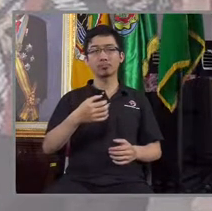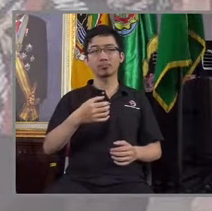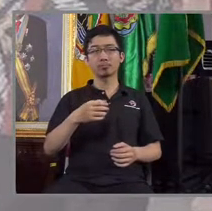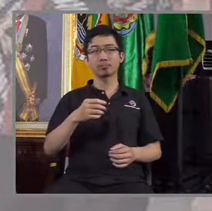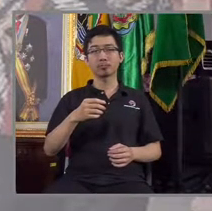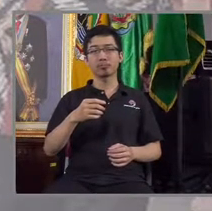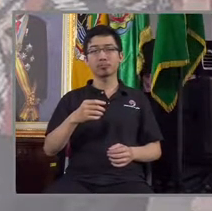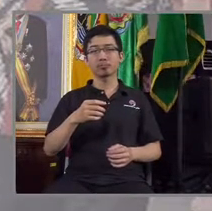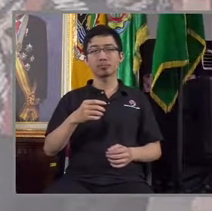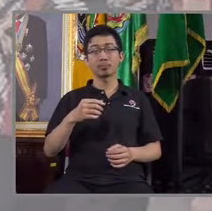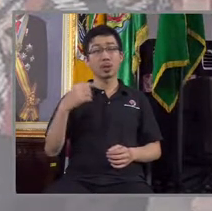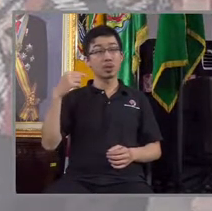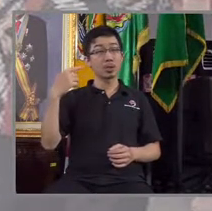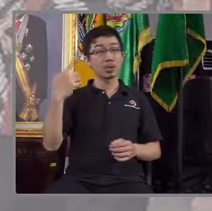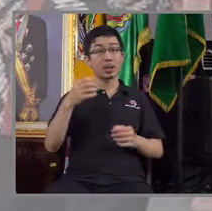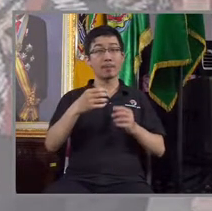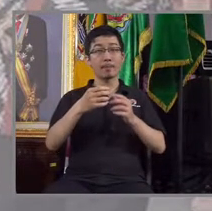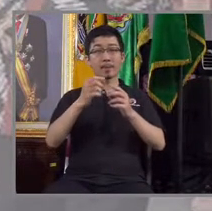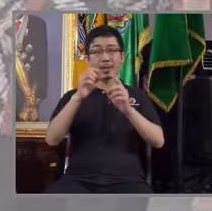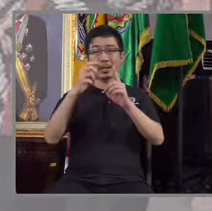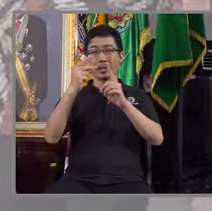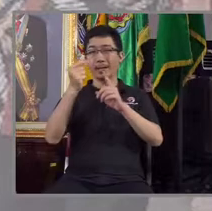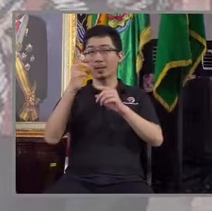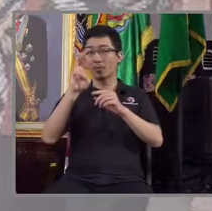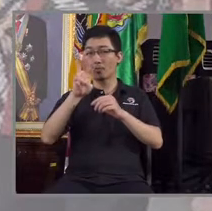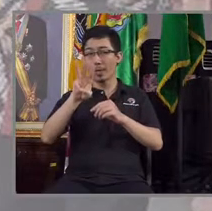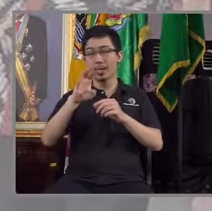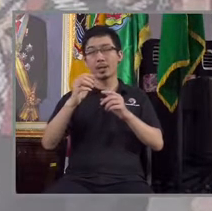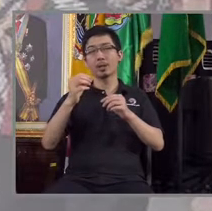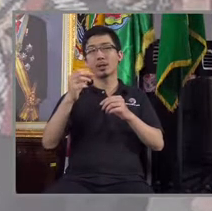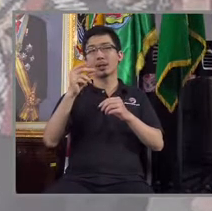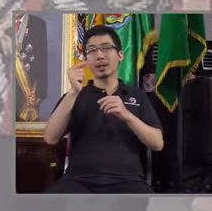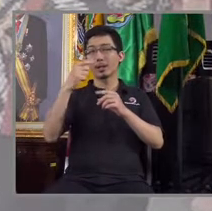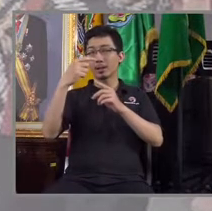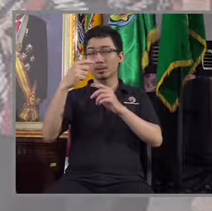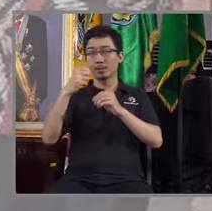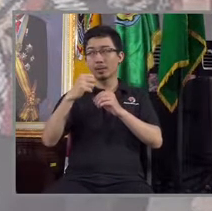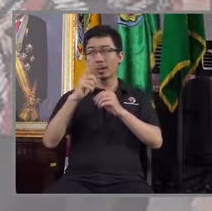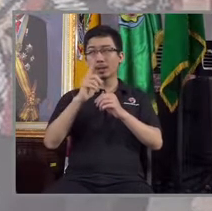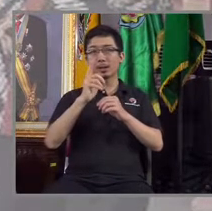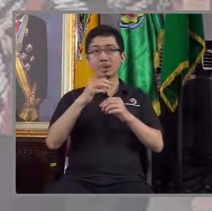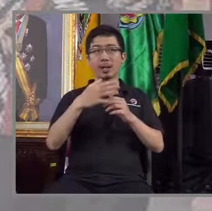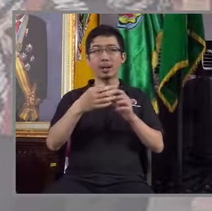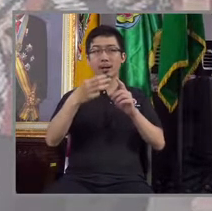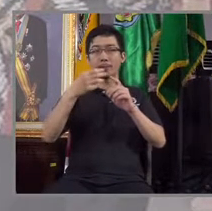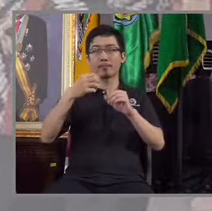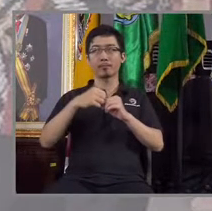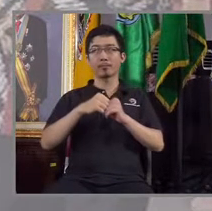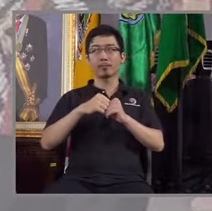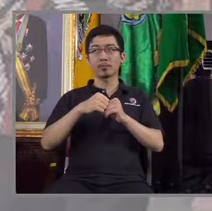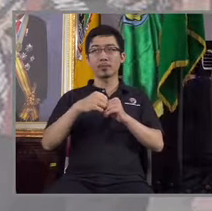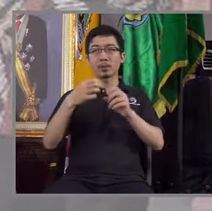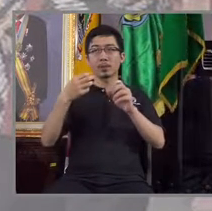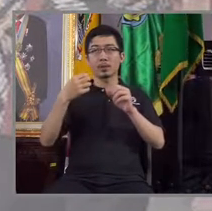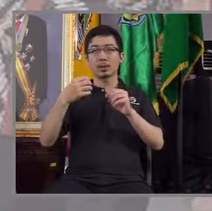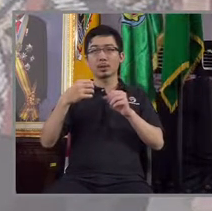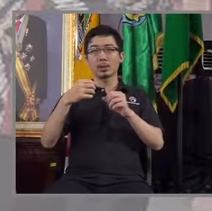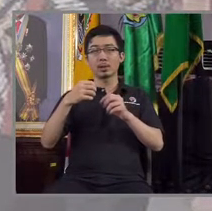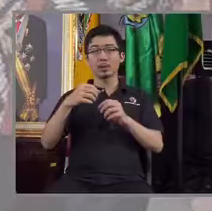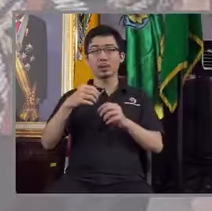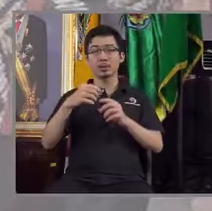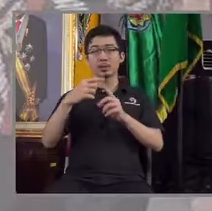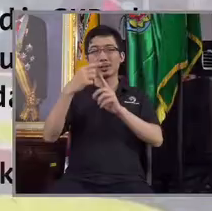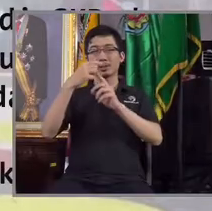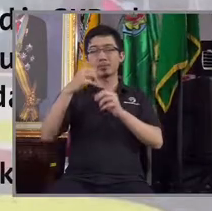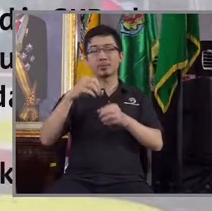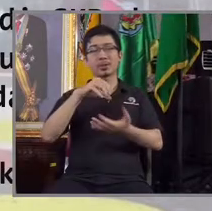RW ada satu bank sampah. Sudah terbentuk 204 bank sampah.